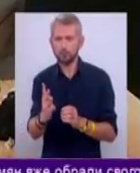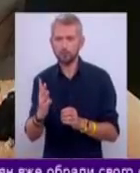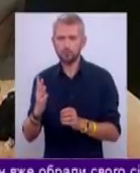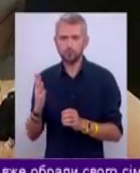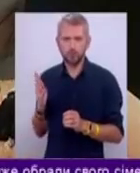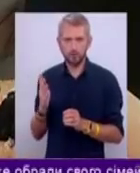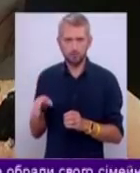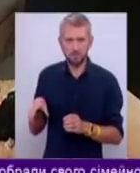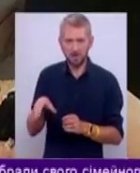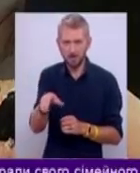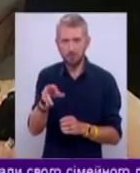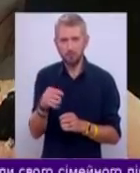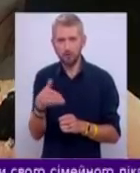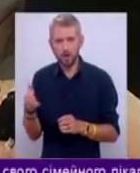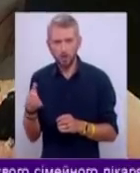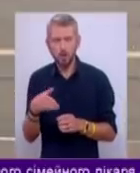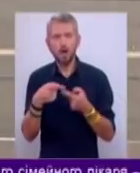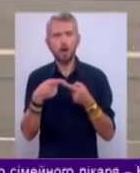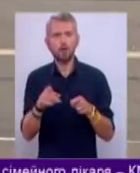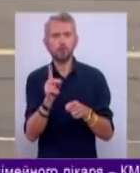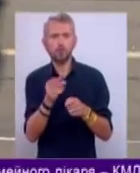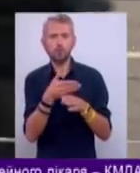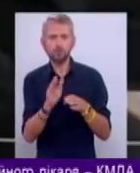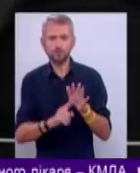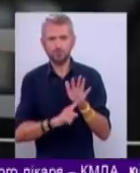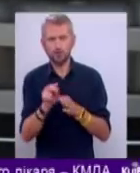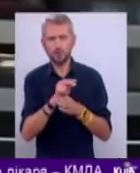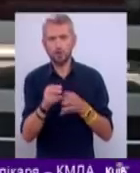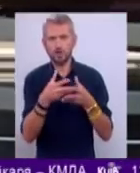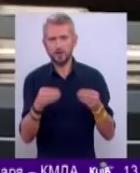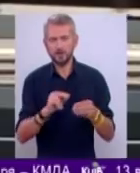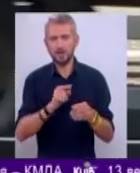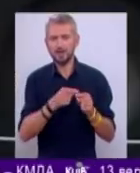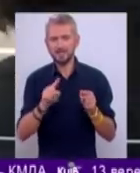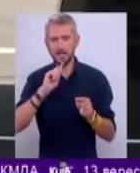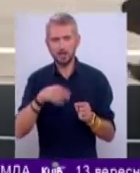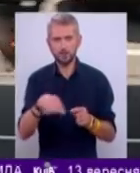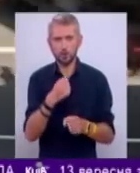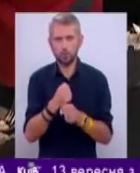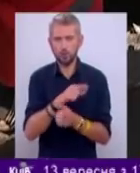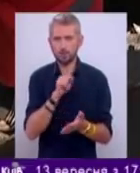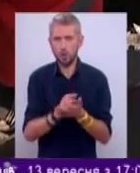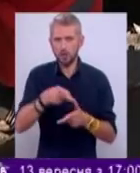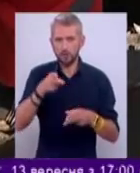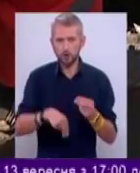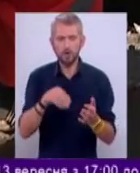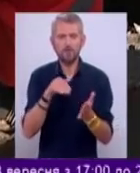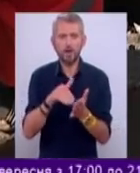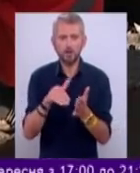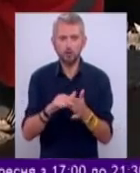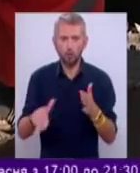мосту. Іншу половину переправи почнуть ремонтувати навесні. За рік усі роботи мають завершити. Вартість оновлення –